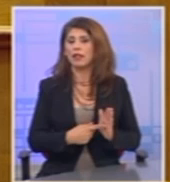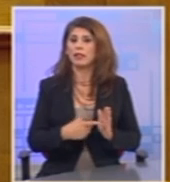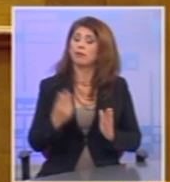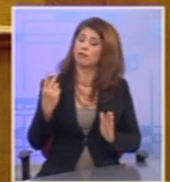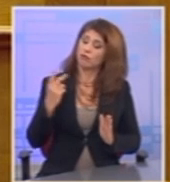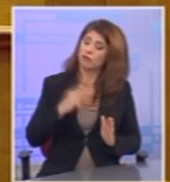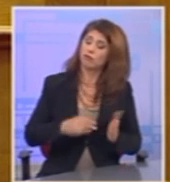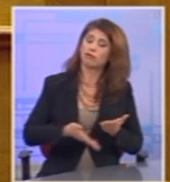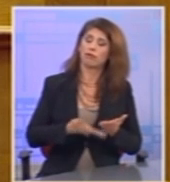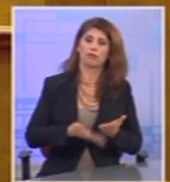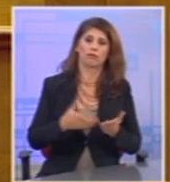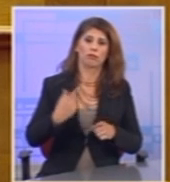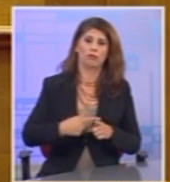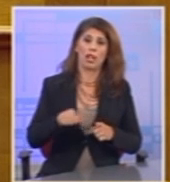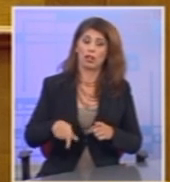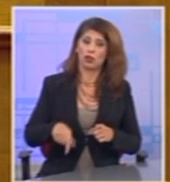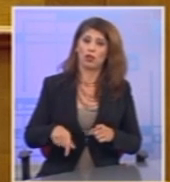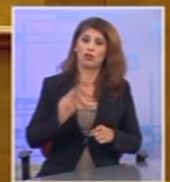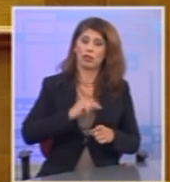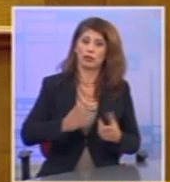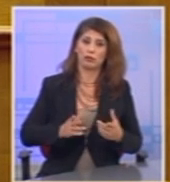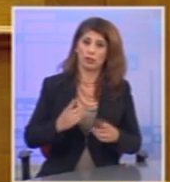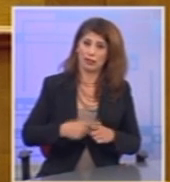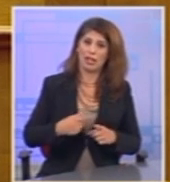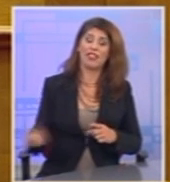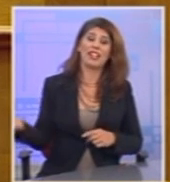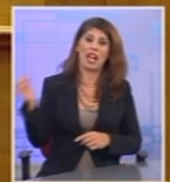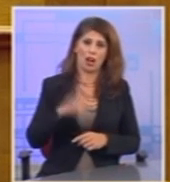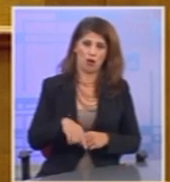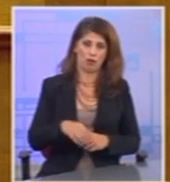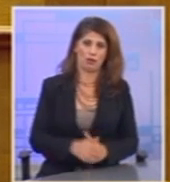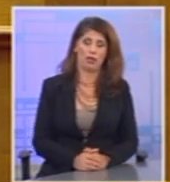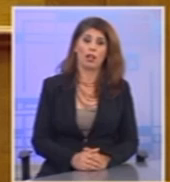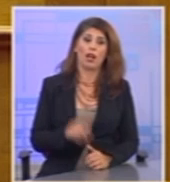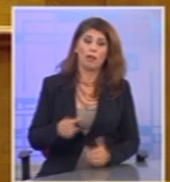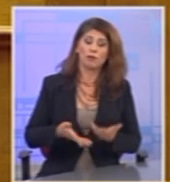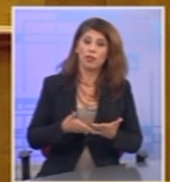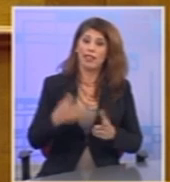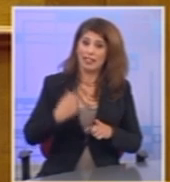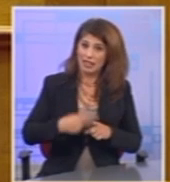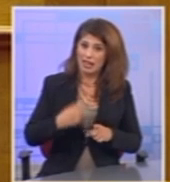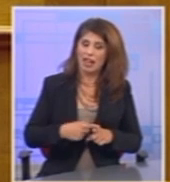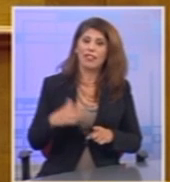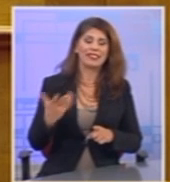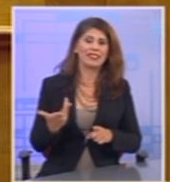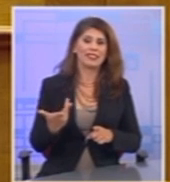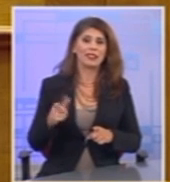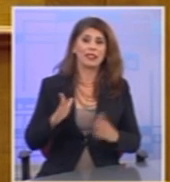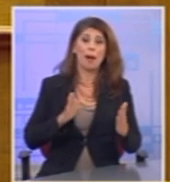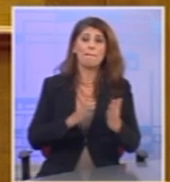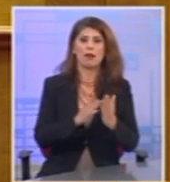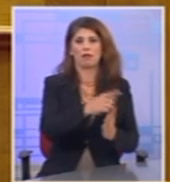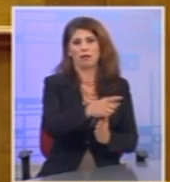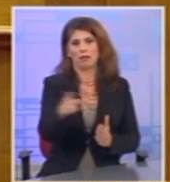πατρίδα. Αλλά τώρα το χρήσιμο για την πατρίδα είναι άλλο. Το χρήσιμο για την πατρίδα είναι να είμαστε απέναντί